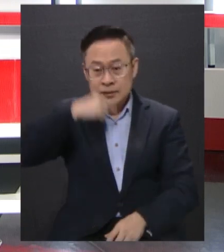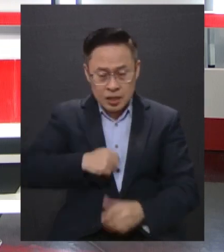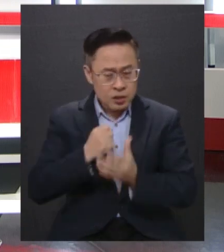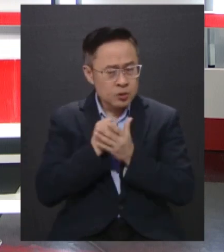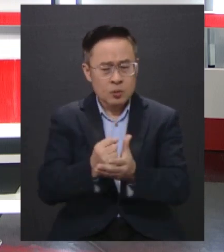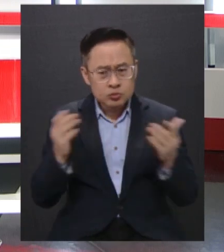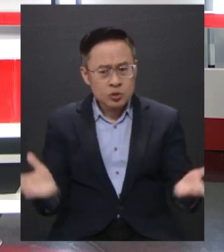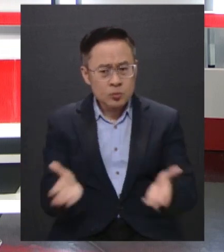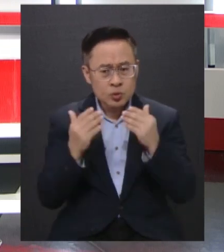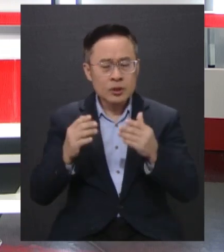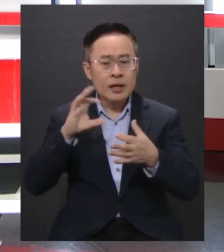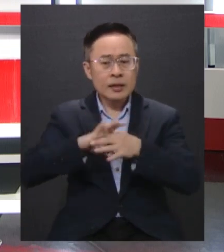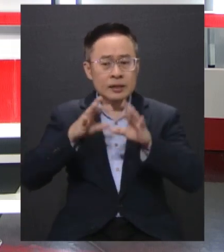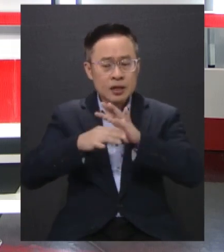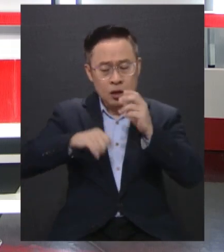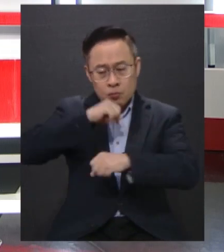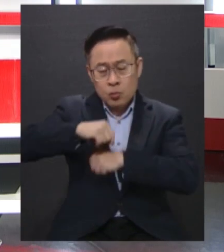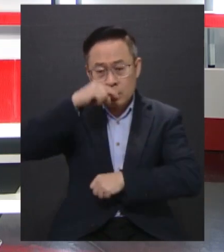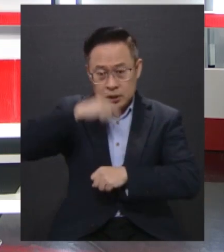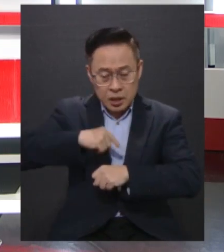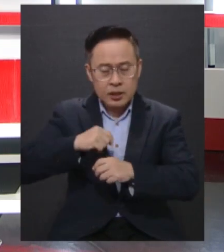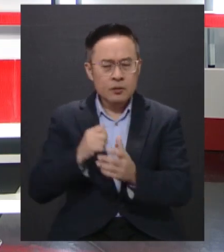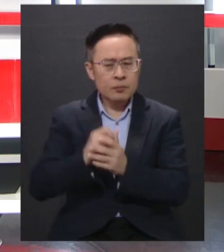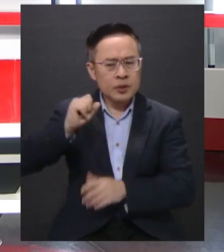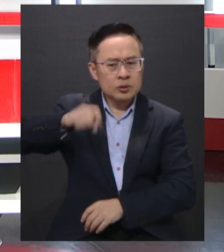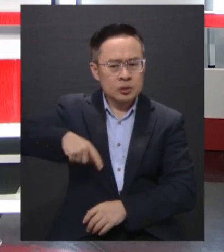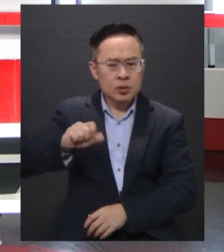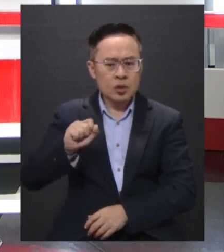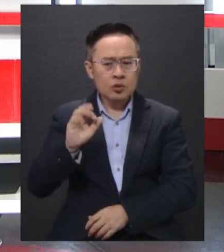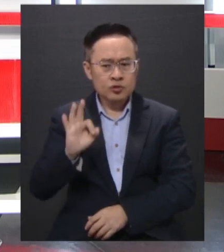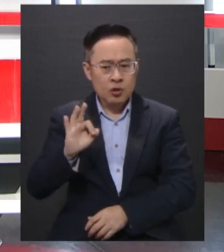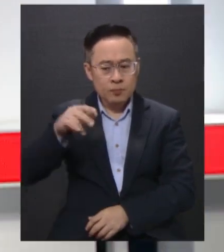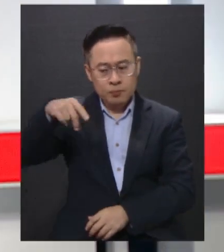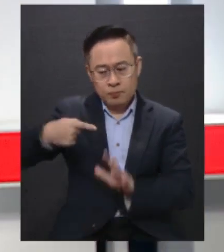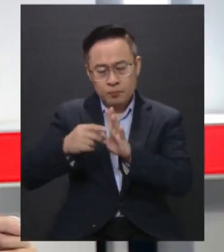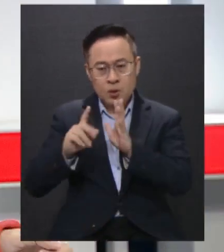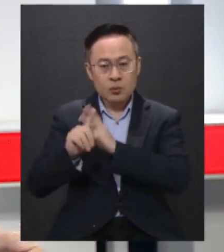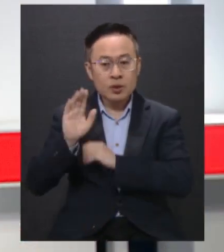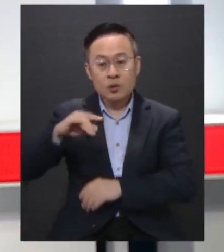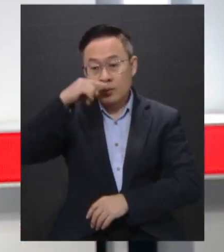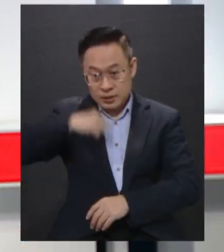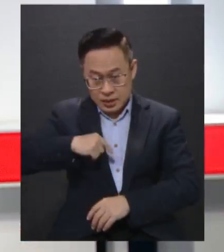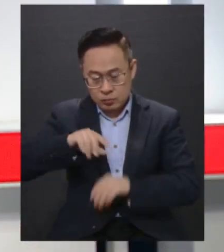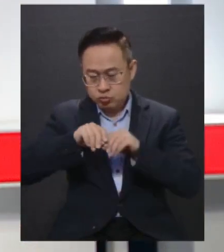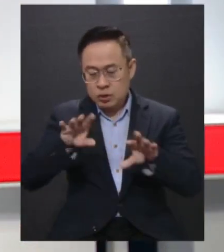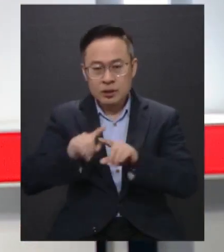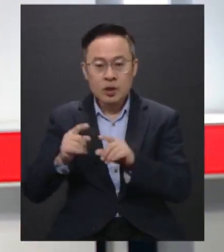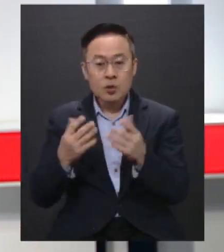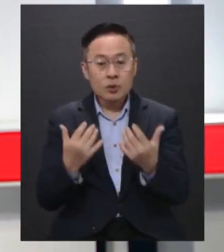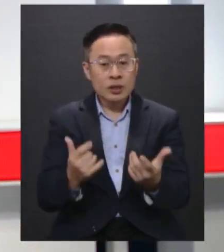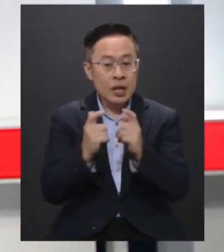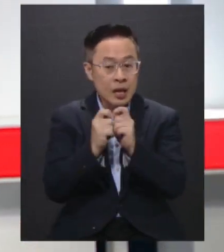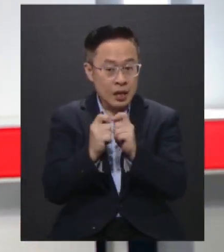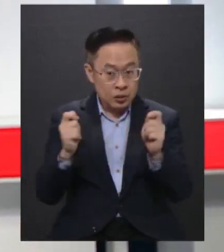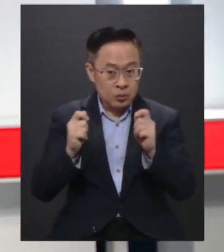จะผลักดันให้การแข่งขันมวยนั้นเป็นซอฟต์พาวเวอร์ของประเทศไทยนะคะแล้วก็ล่าสุดค่ะคณะอนุกรรมการก็มี